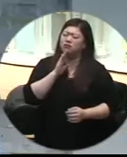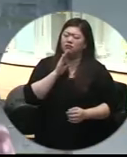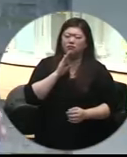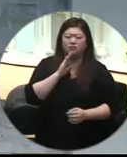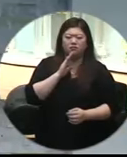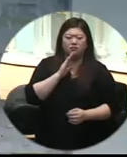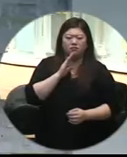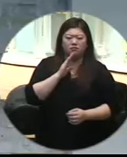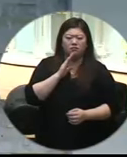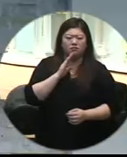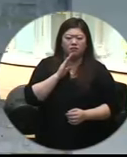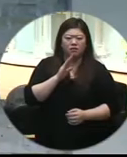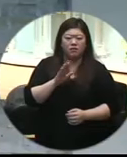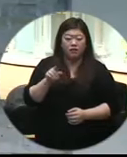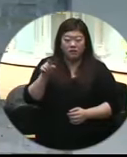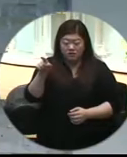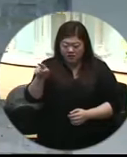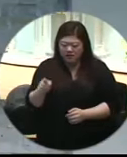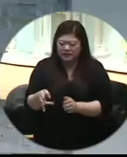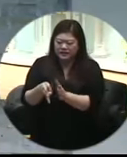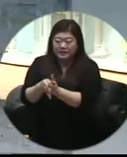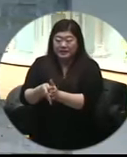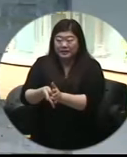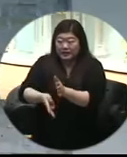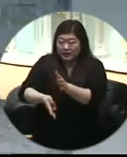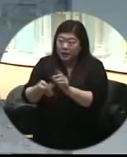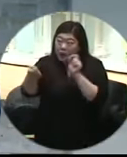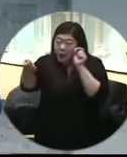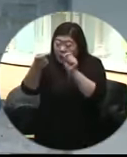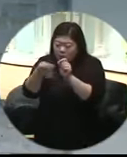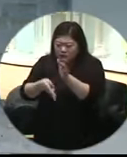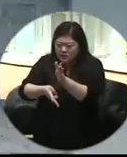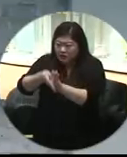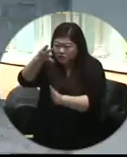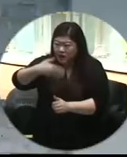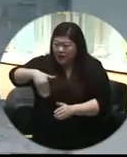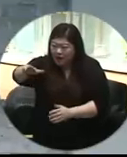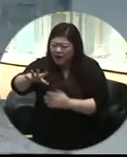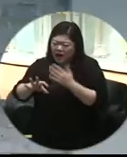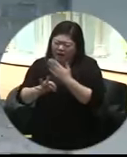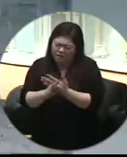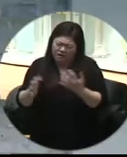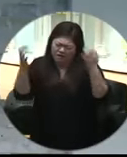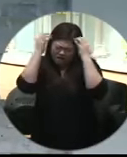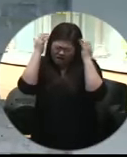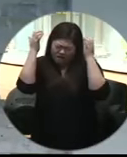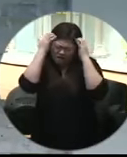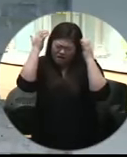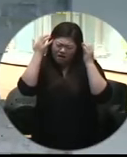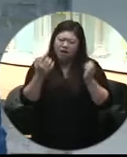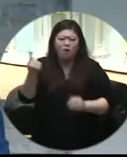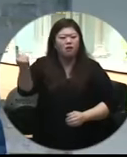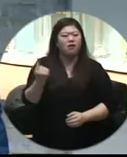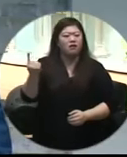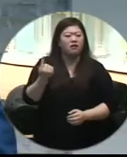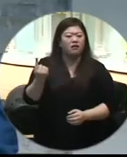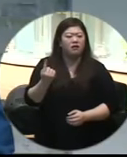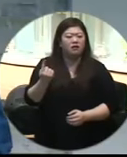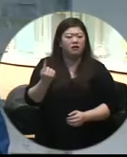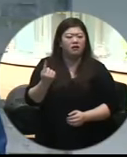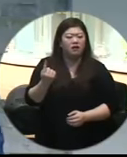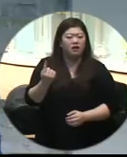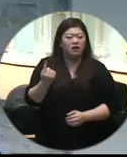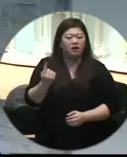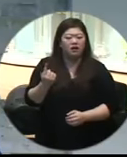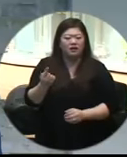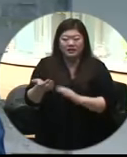이제 예루살렘으로 이제 올라가게 되면 온갖 고초를 당하시고 그렇게